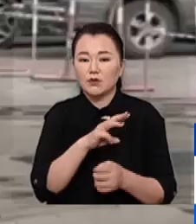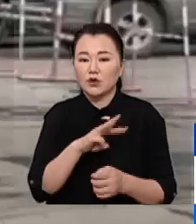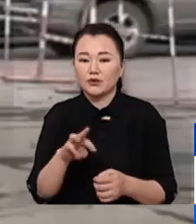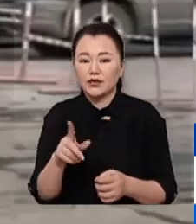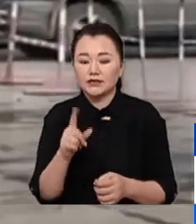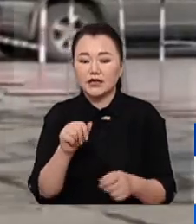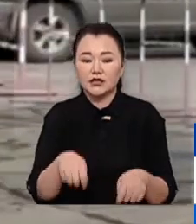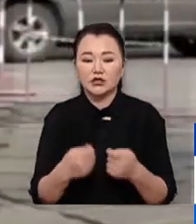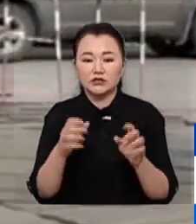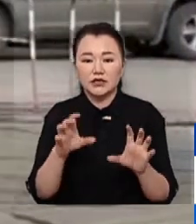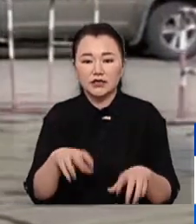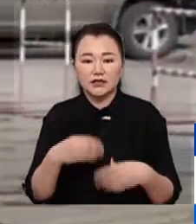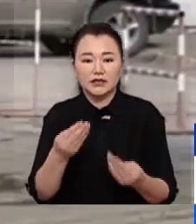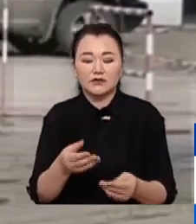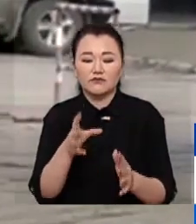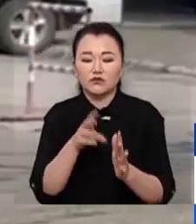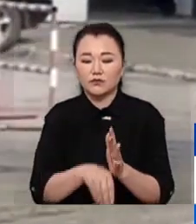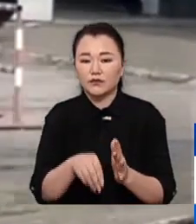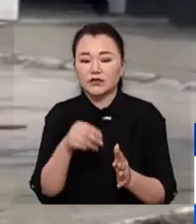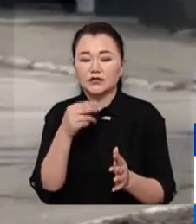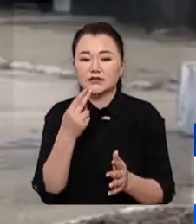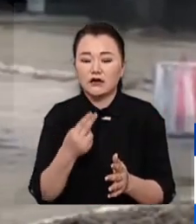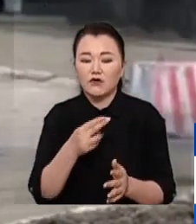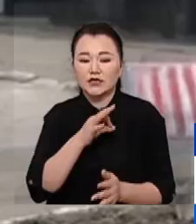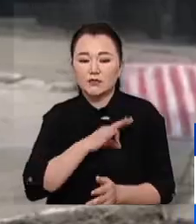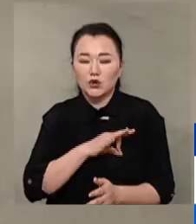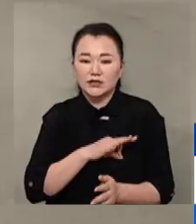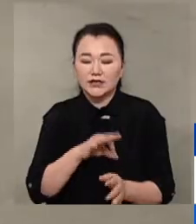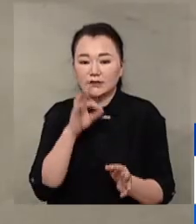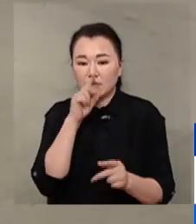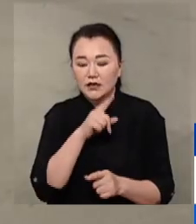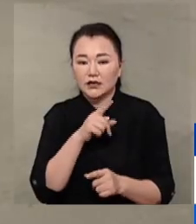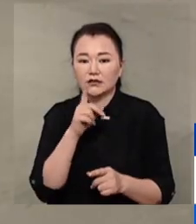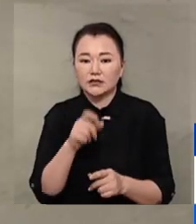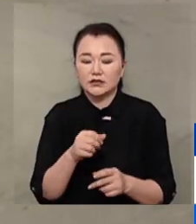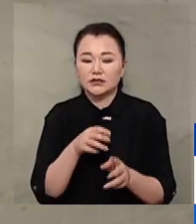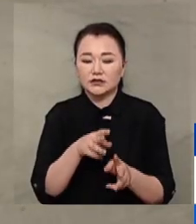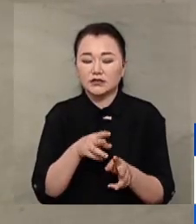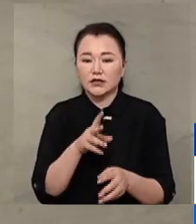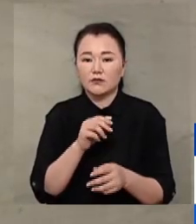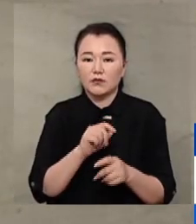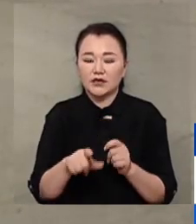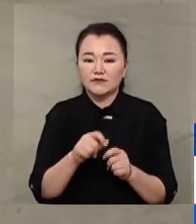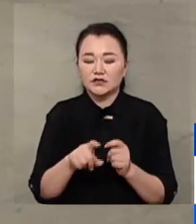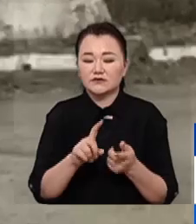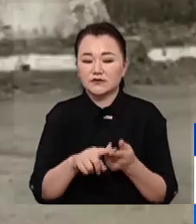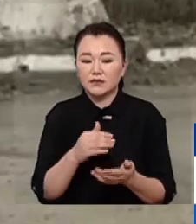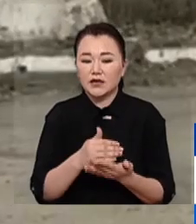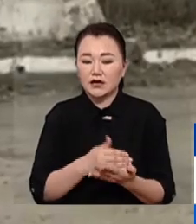за нарушение законодательства, в том числе нецелевое использование многомиллионных средств по инвестиционной программе.